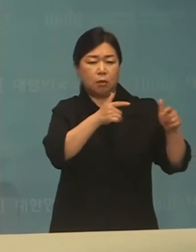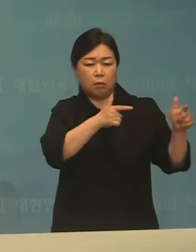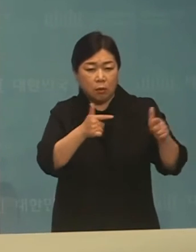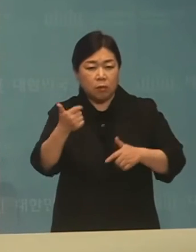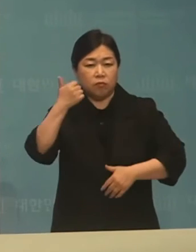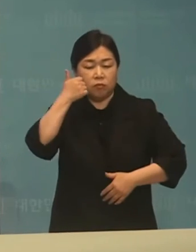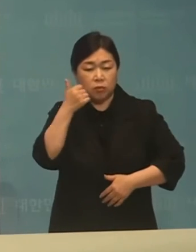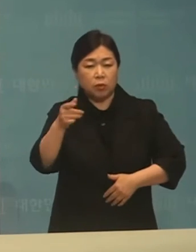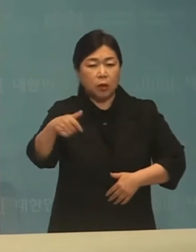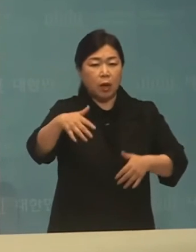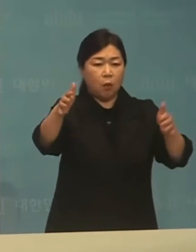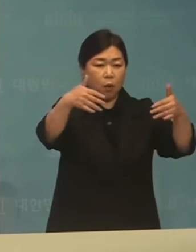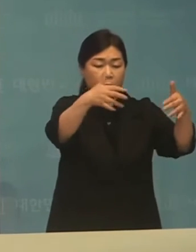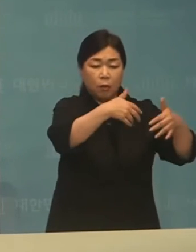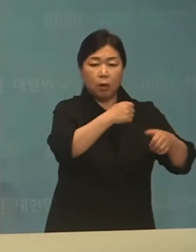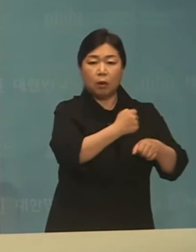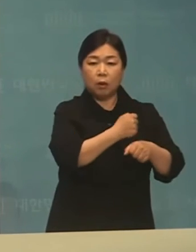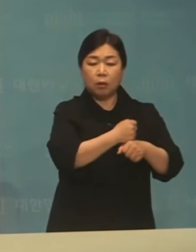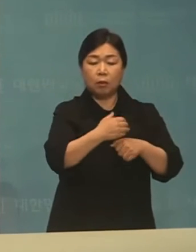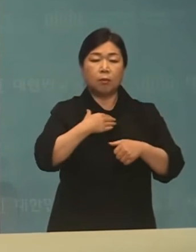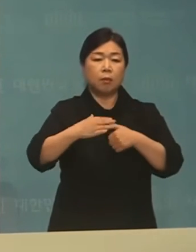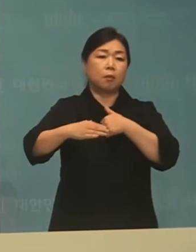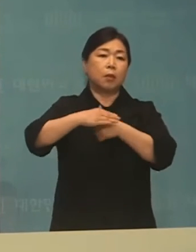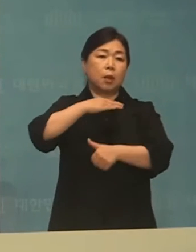사람들을 다 동원했습니다.